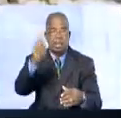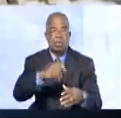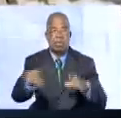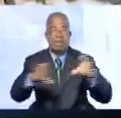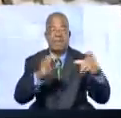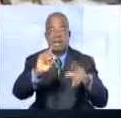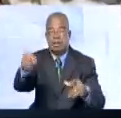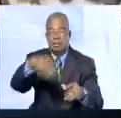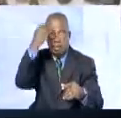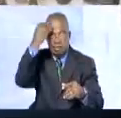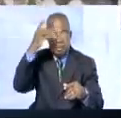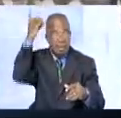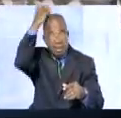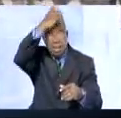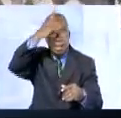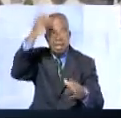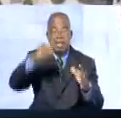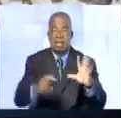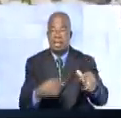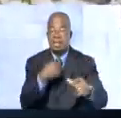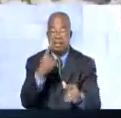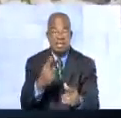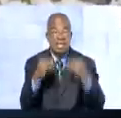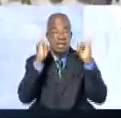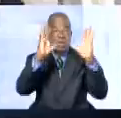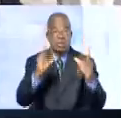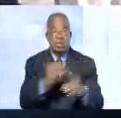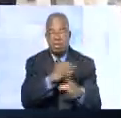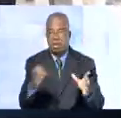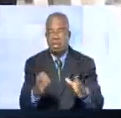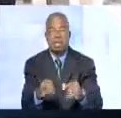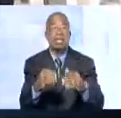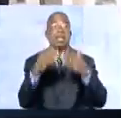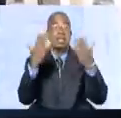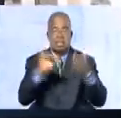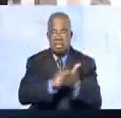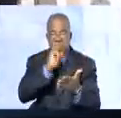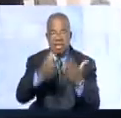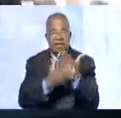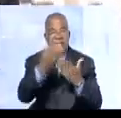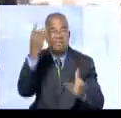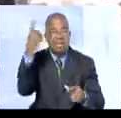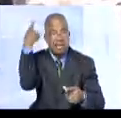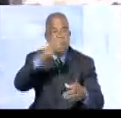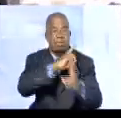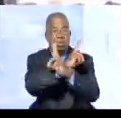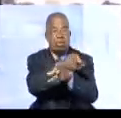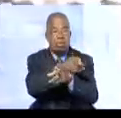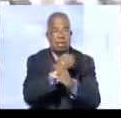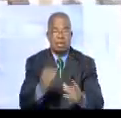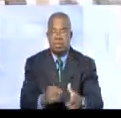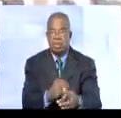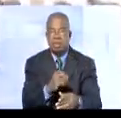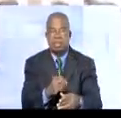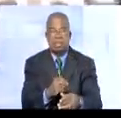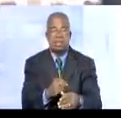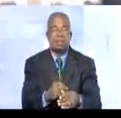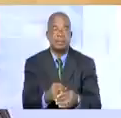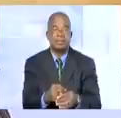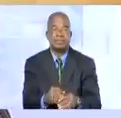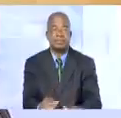Premier ministre Daniel Kablan-Duncan rassure que des facilités sont faites à la Côte d'Ivoire pour le remboursement de cette dette les années à